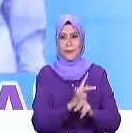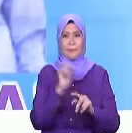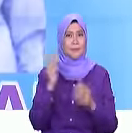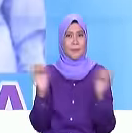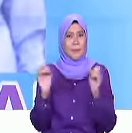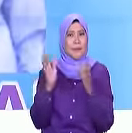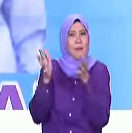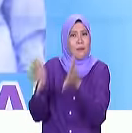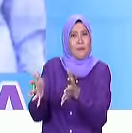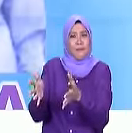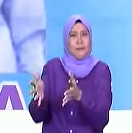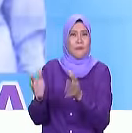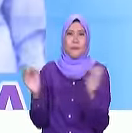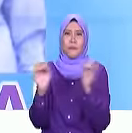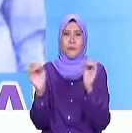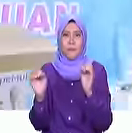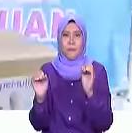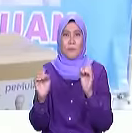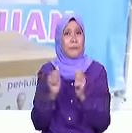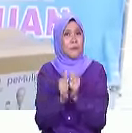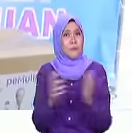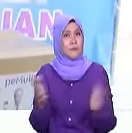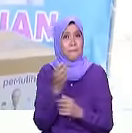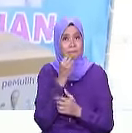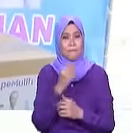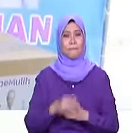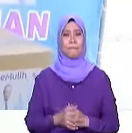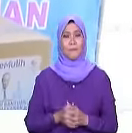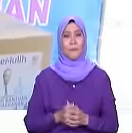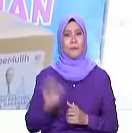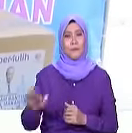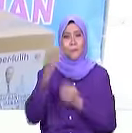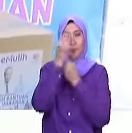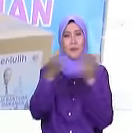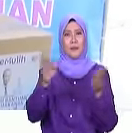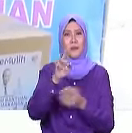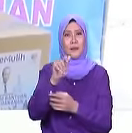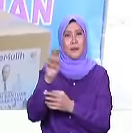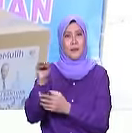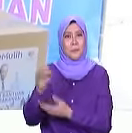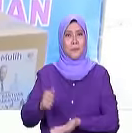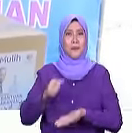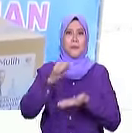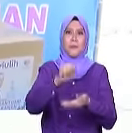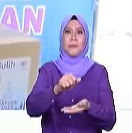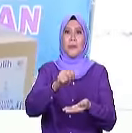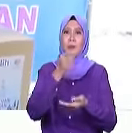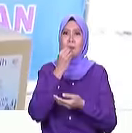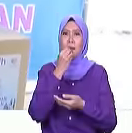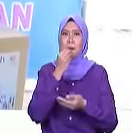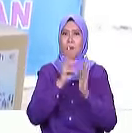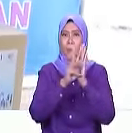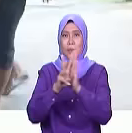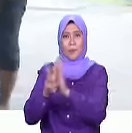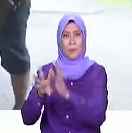dibiarkan bersendirian tanpa makanan. Beliau berkata demikian kepada RTM selepas menyampaikan bantuan bakul makanan kepada